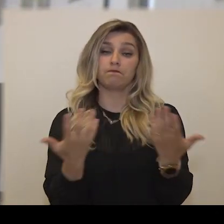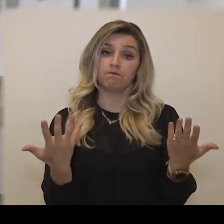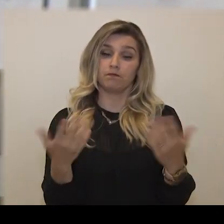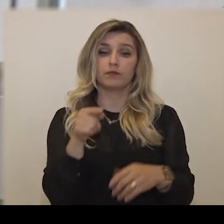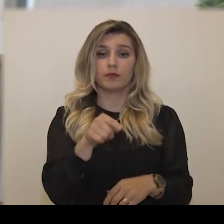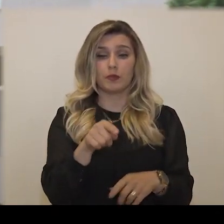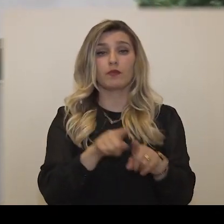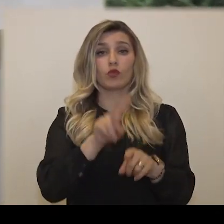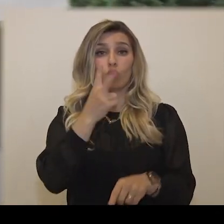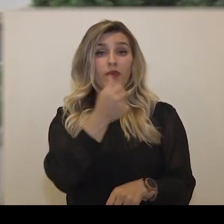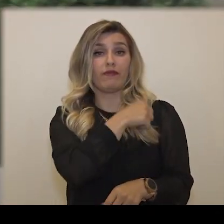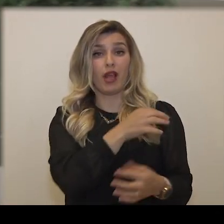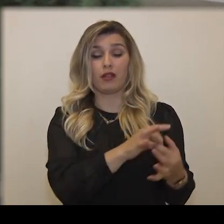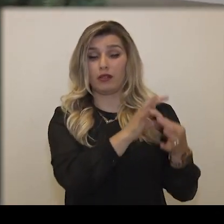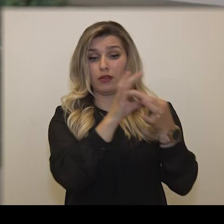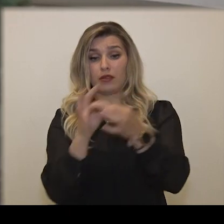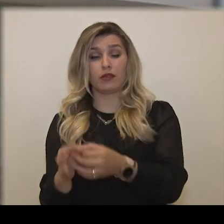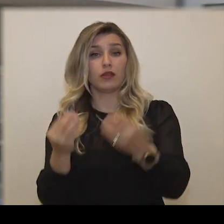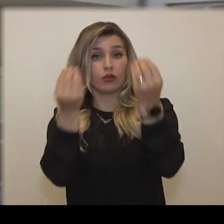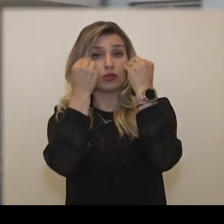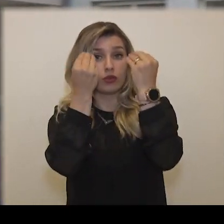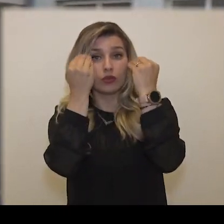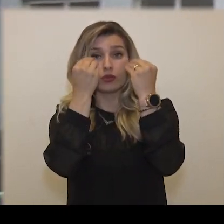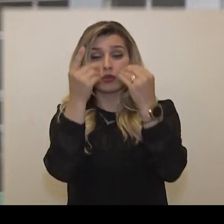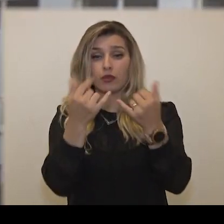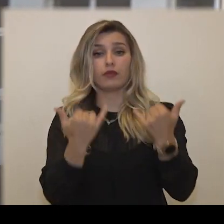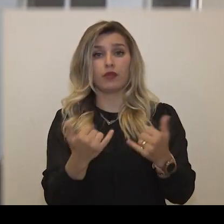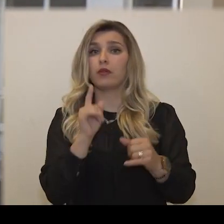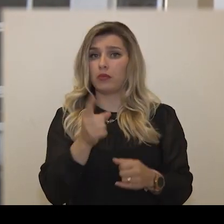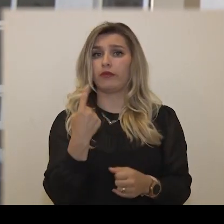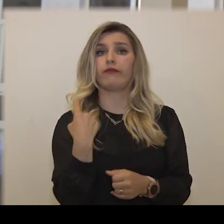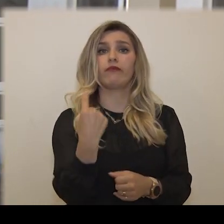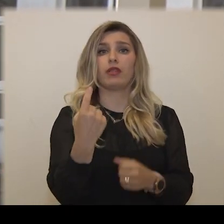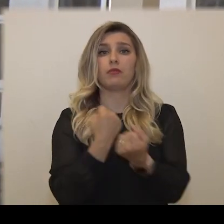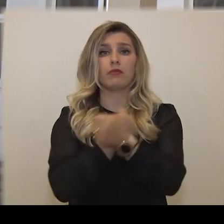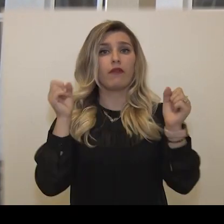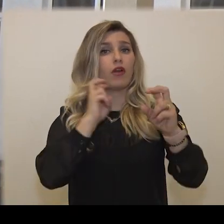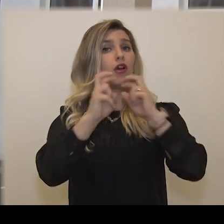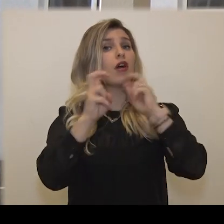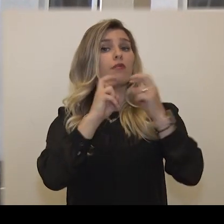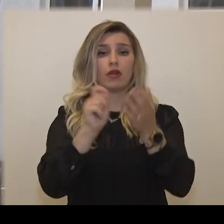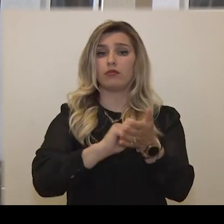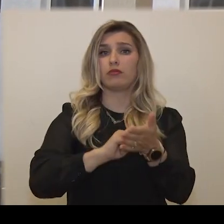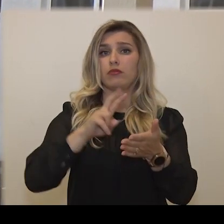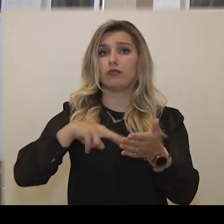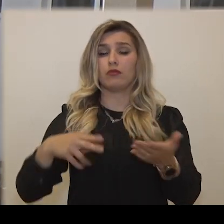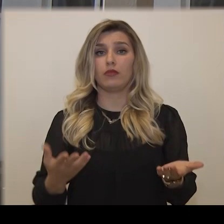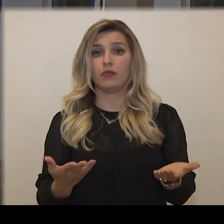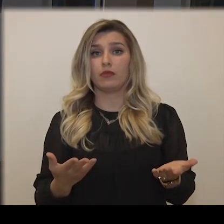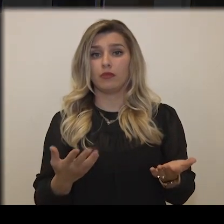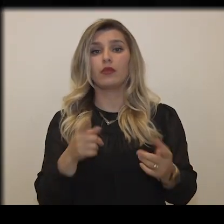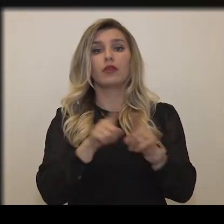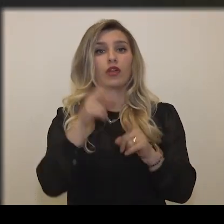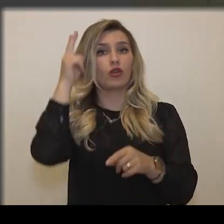Realisht, pas 12 vjet shkollim, ajo do të duhej të ishte tërësisht e pavarur të komunikonte me botën,